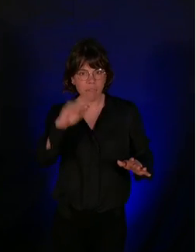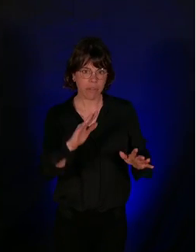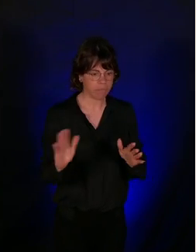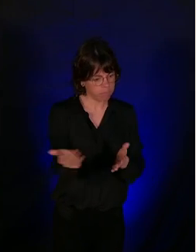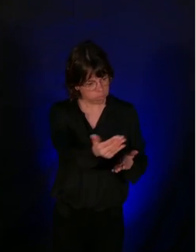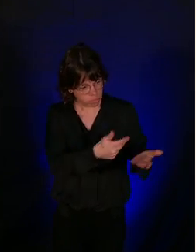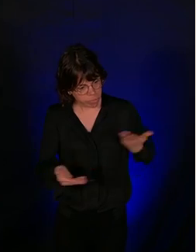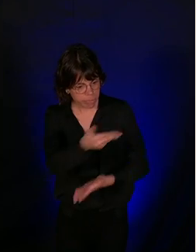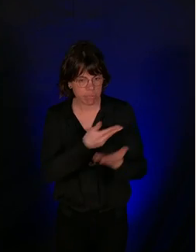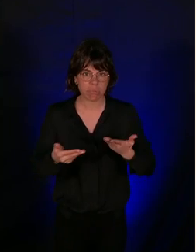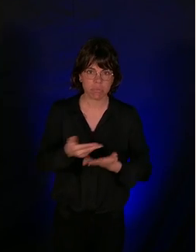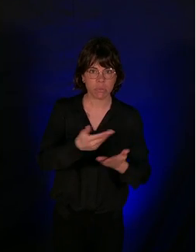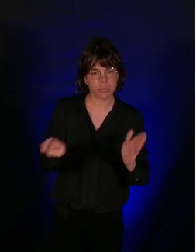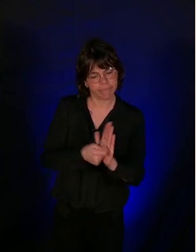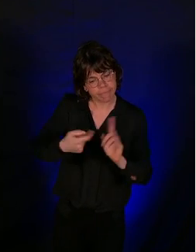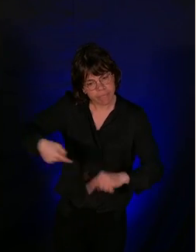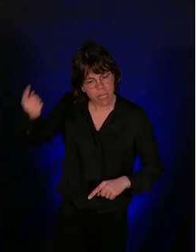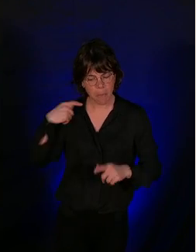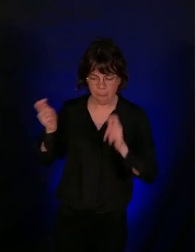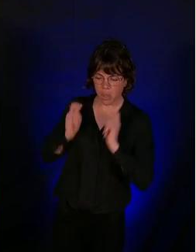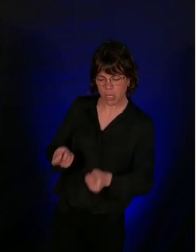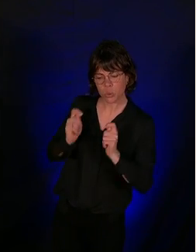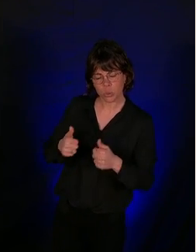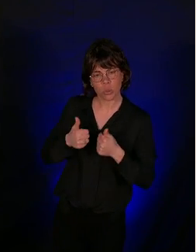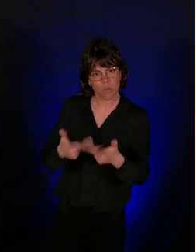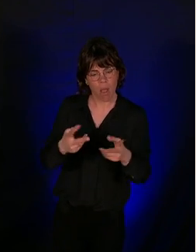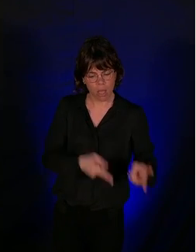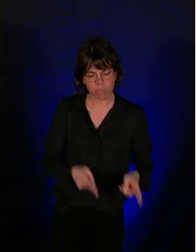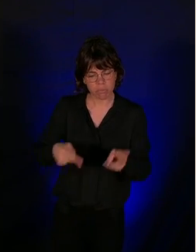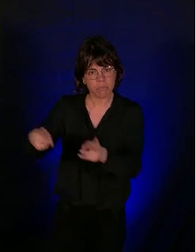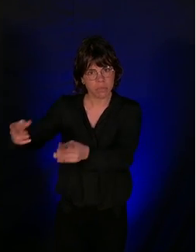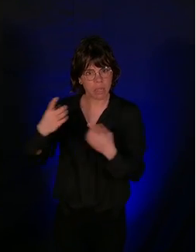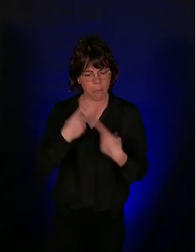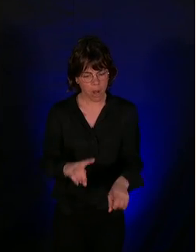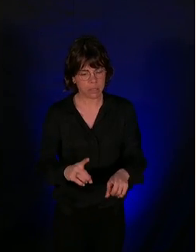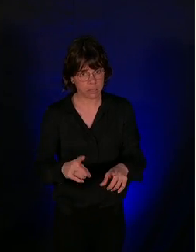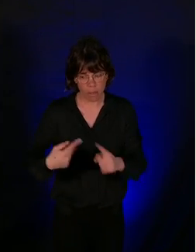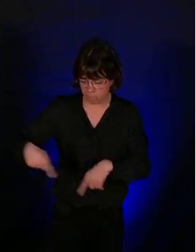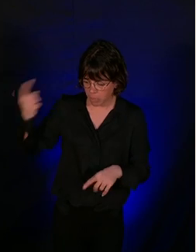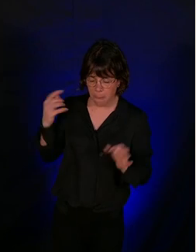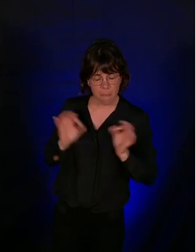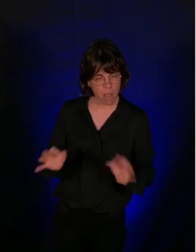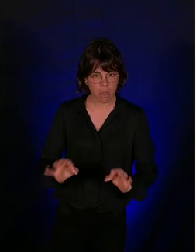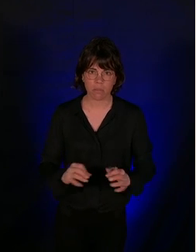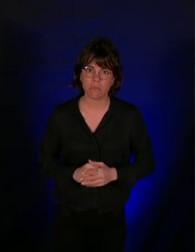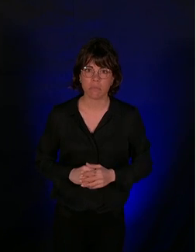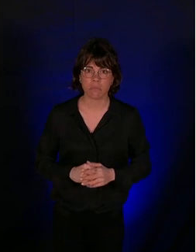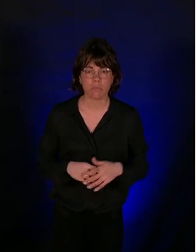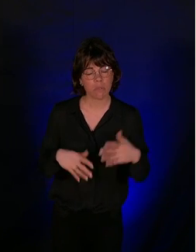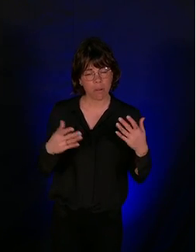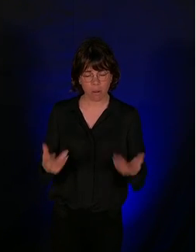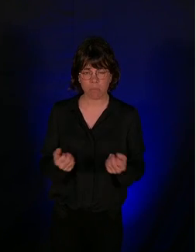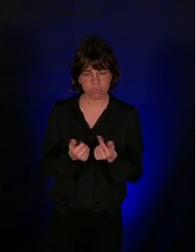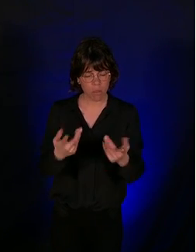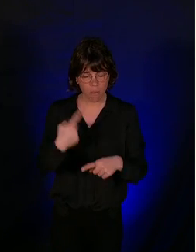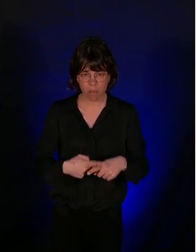issues de la précédente mat et aut à travers de plusieurs étapes démocratiques qui n'existaient pas auparavant ont pu faire à plusieurs